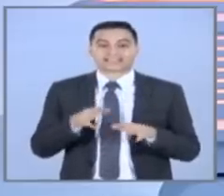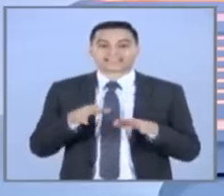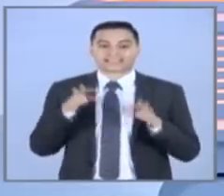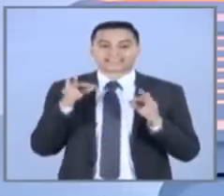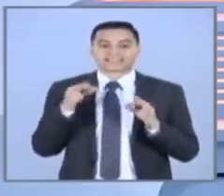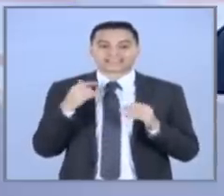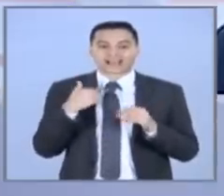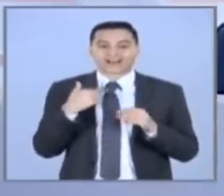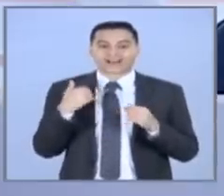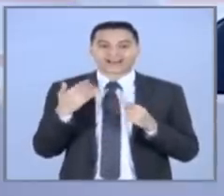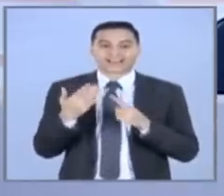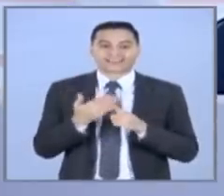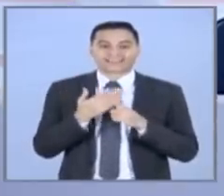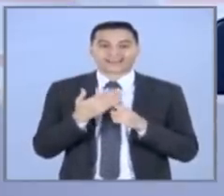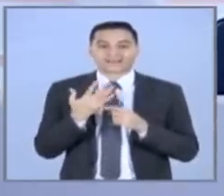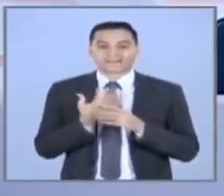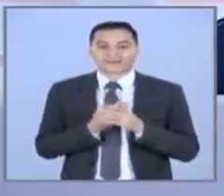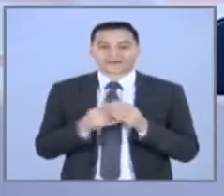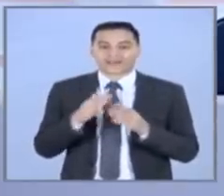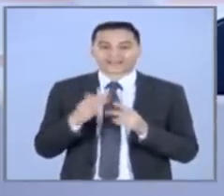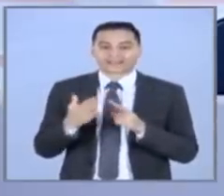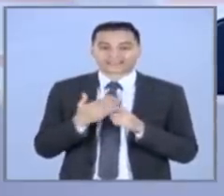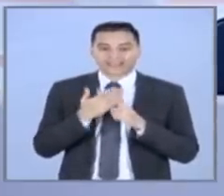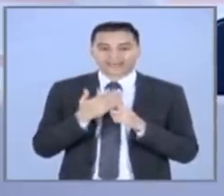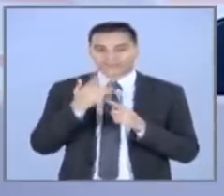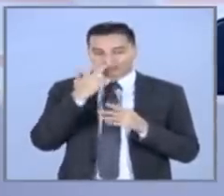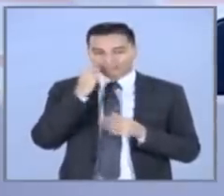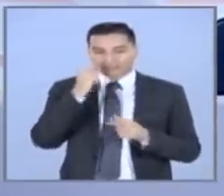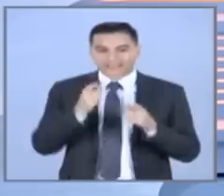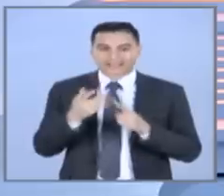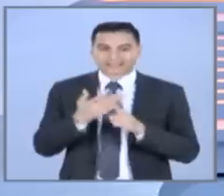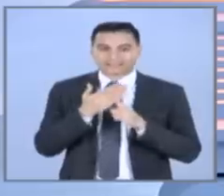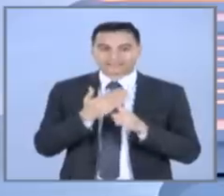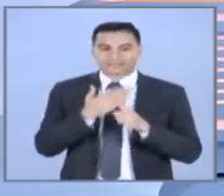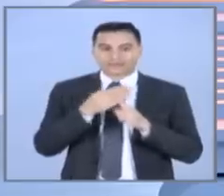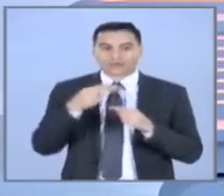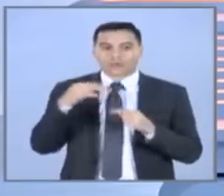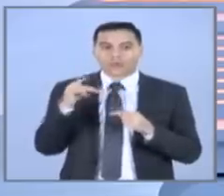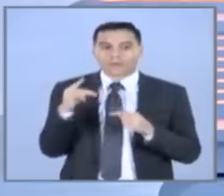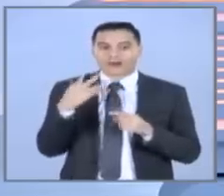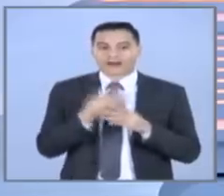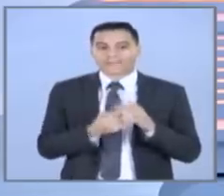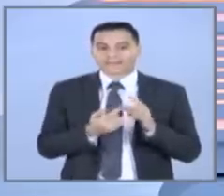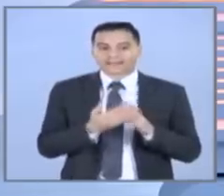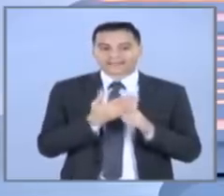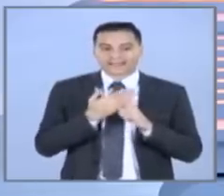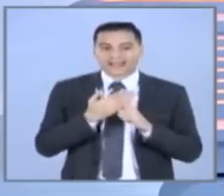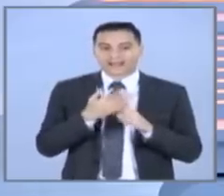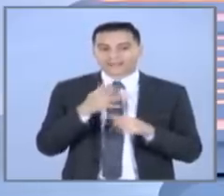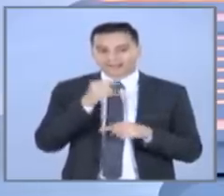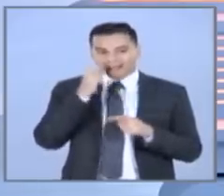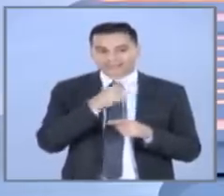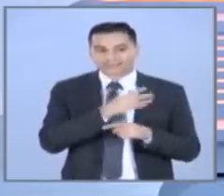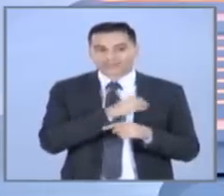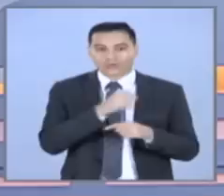والله الجديد تشجيع عمر ليا بصراحة، اللي هو أصلا قديم يعني، لأنه عمر معجب جدا بالبرنامج ولسه حالا كان